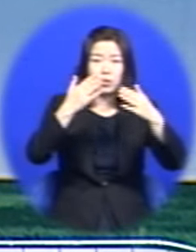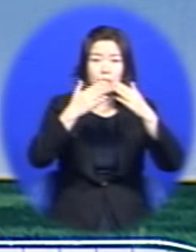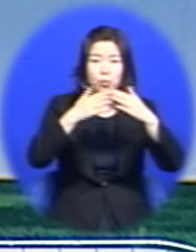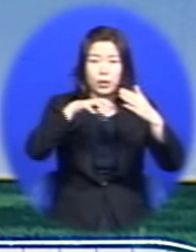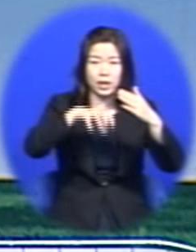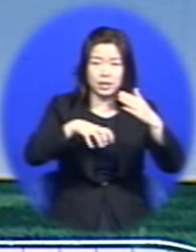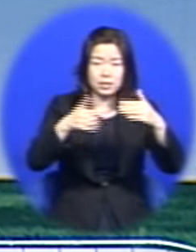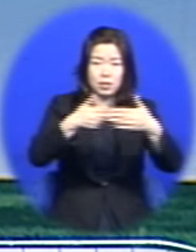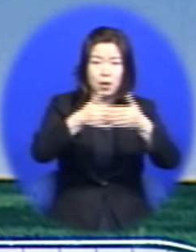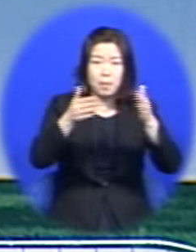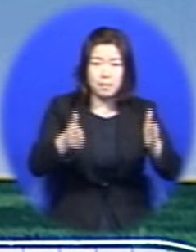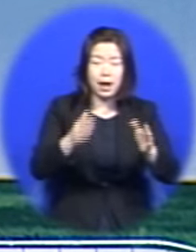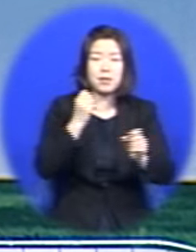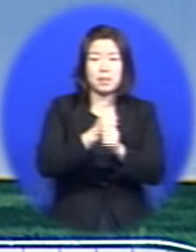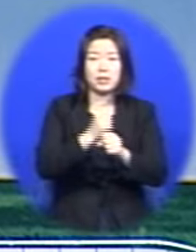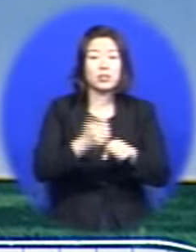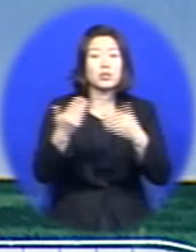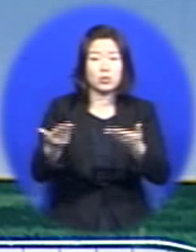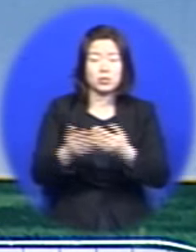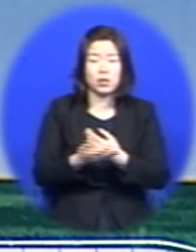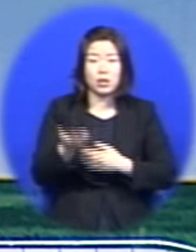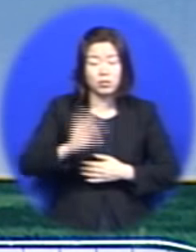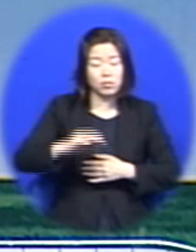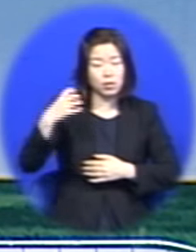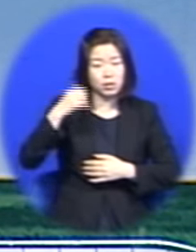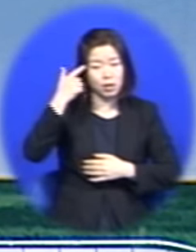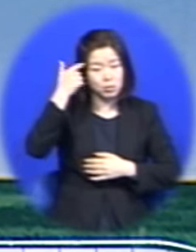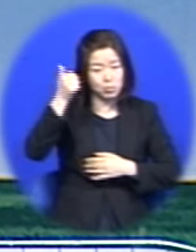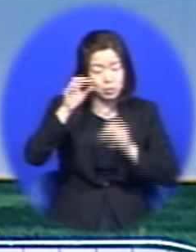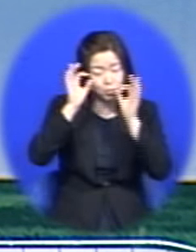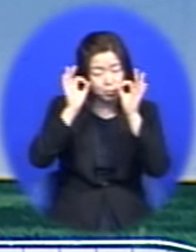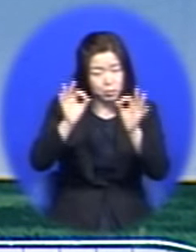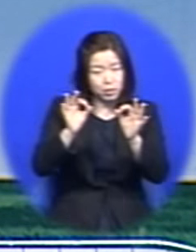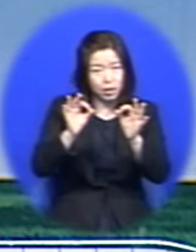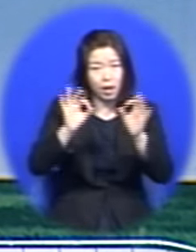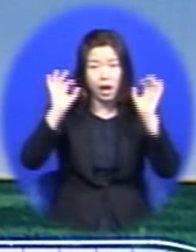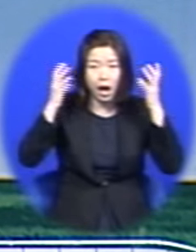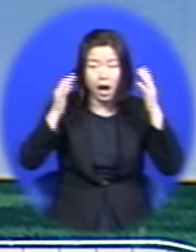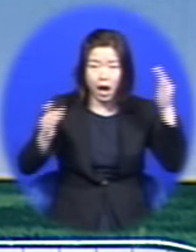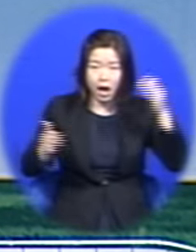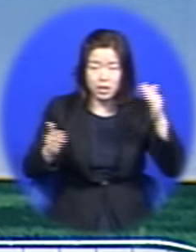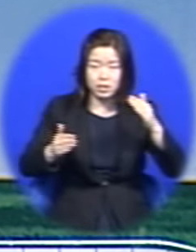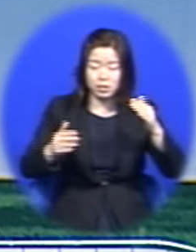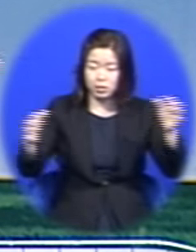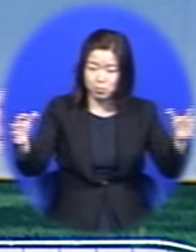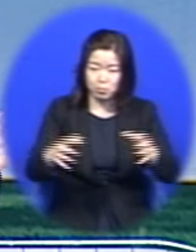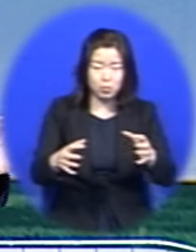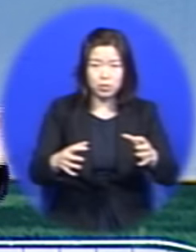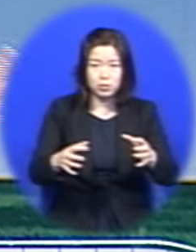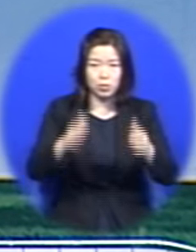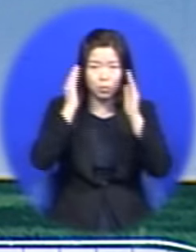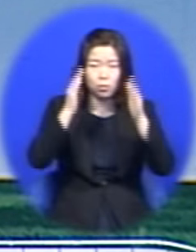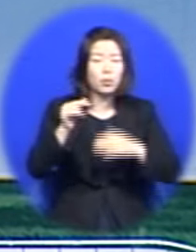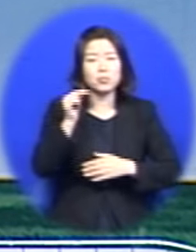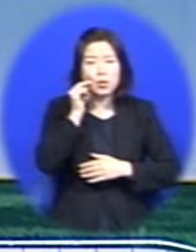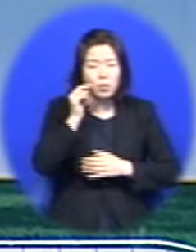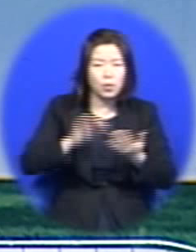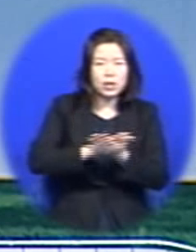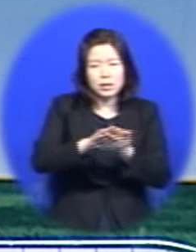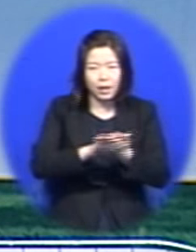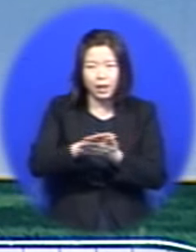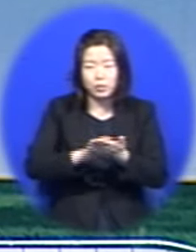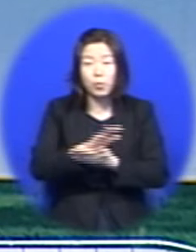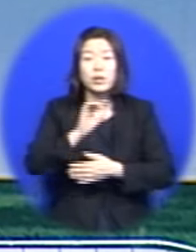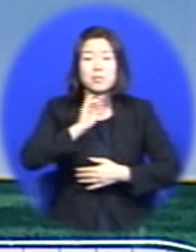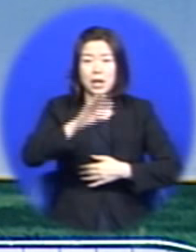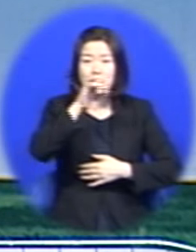해주었습니다. 공부방을. 근데 담임 목사님이 가만히 보니까 애들이 모여가지고 공부는 안 하고 계속 장난치고 놀기만 하는